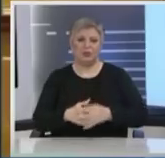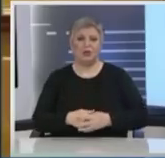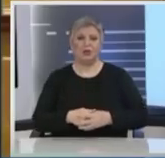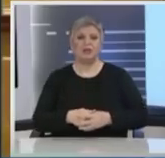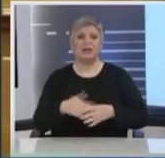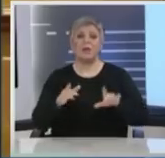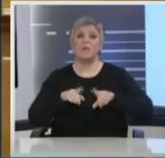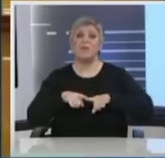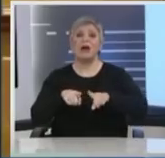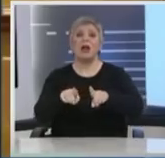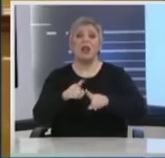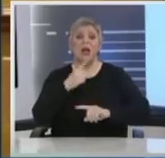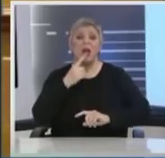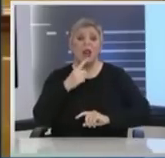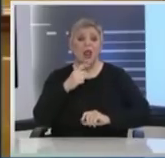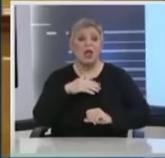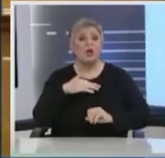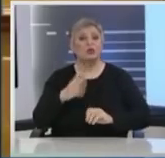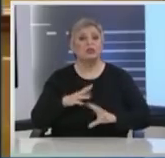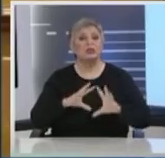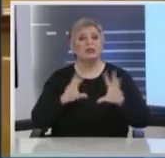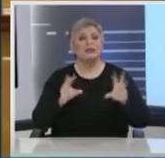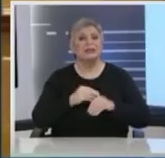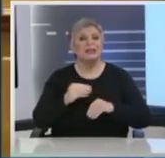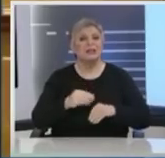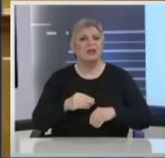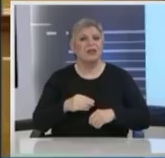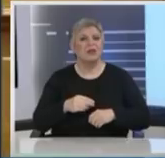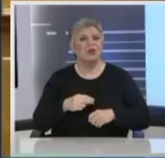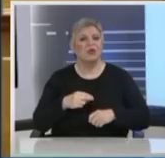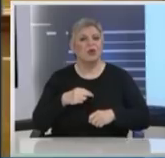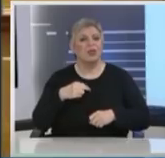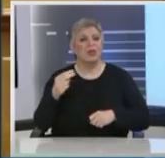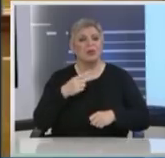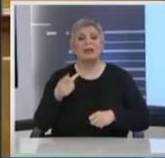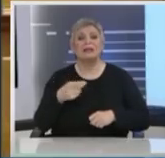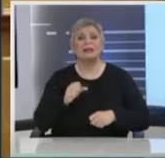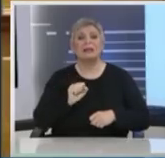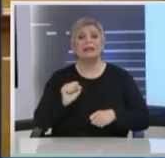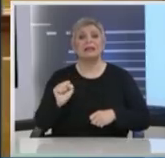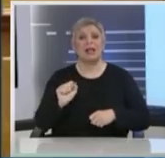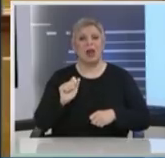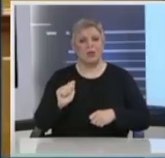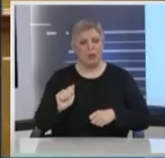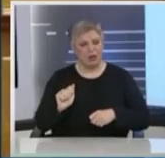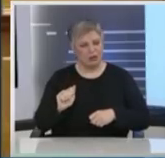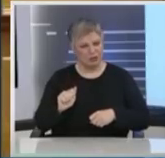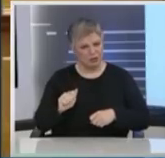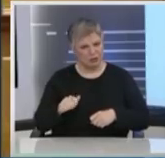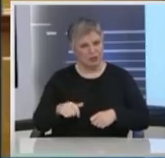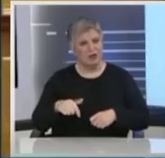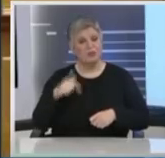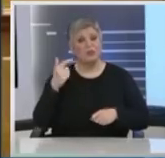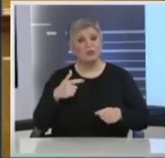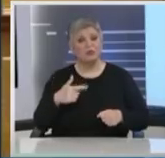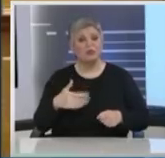Και παράλληλα δηλώνω ότι όσον αφορά τον Μάριο Σαλμά, μετά την ομιλία του και την